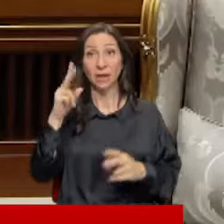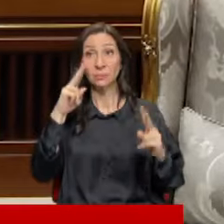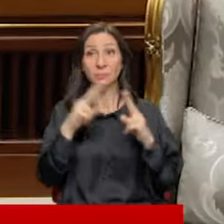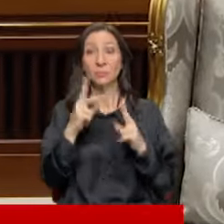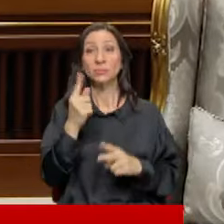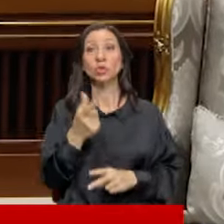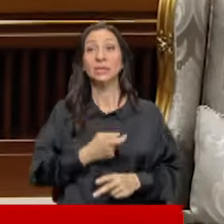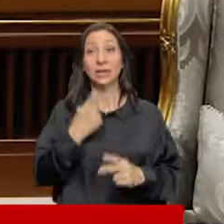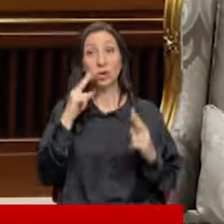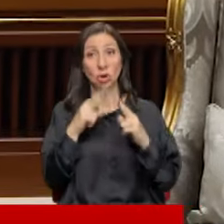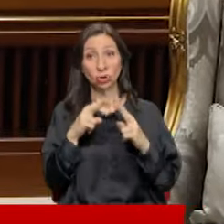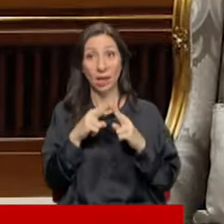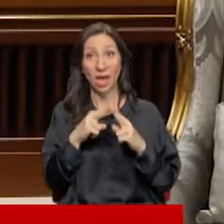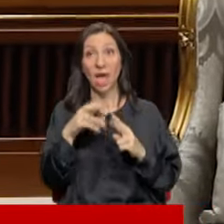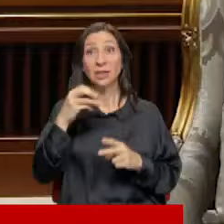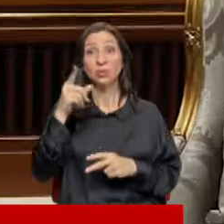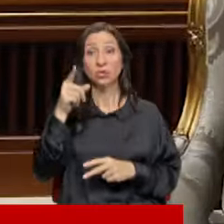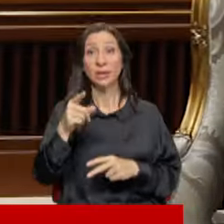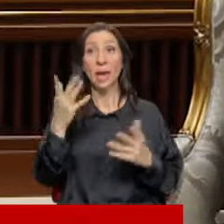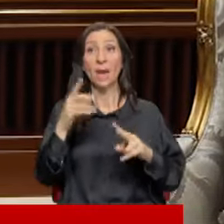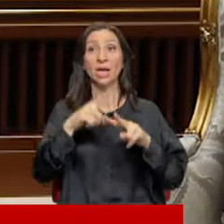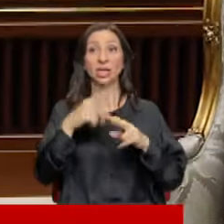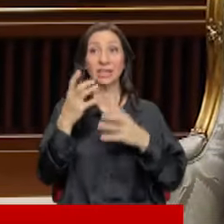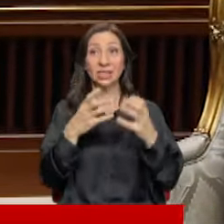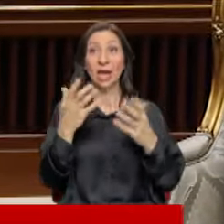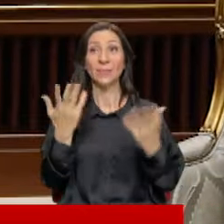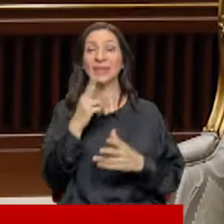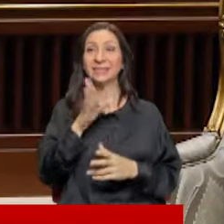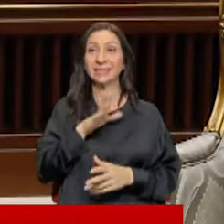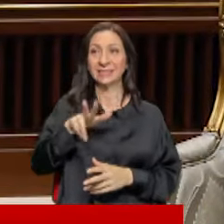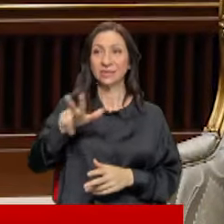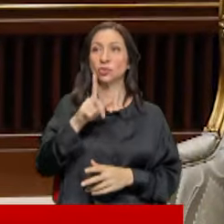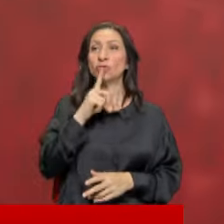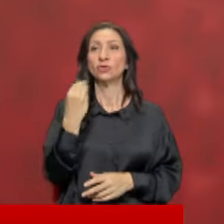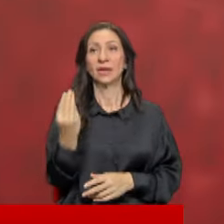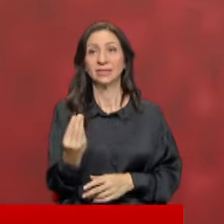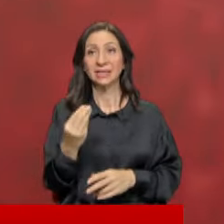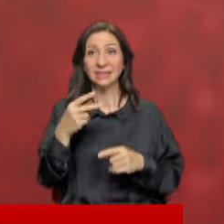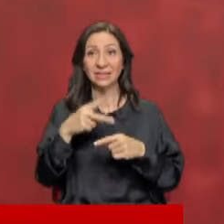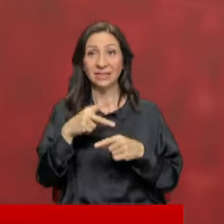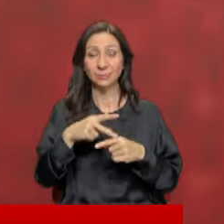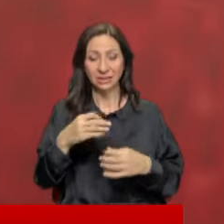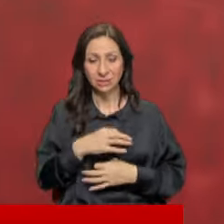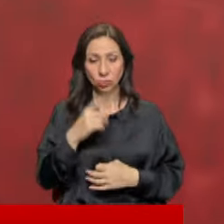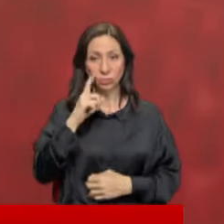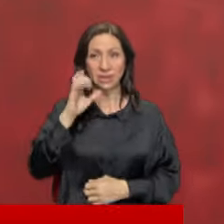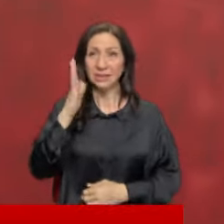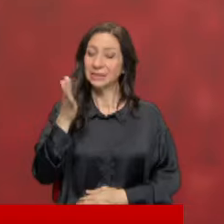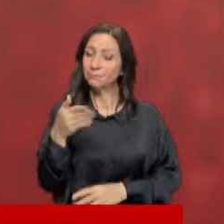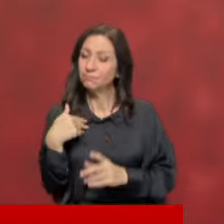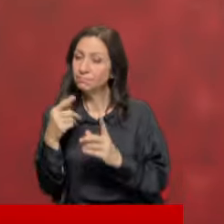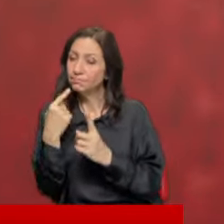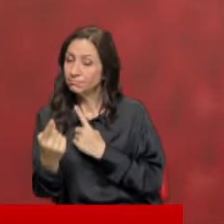yaptığı 1,5 saatlik görüşme. Erdoğan hem Ayşe Ateş'e hem de kızlarına söz verdi. Zeynep Sayın Cumhurbaşkanı'nın yanına gitti ve dedi